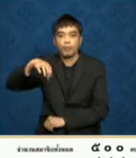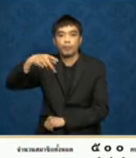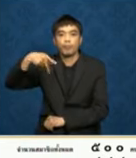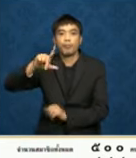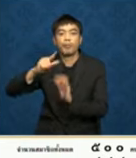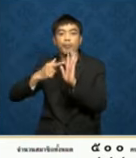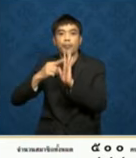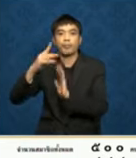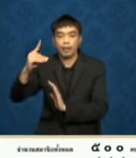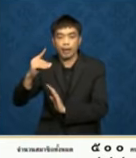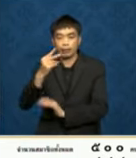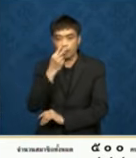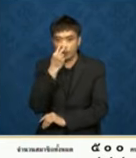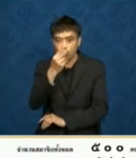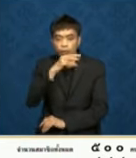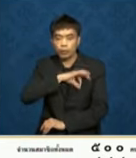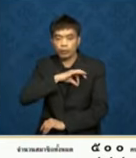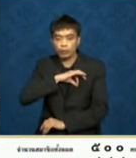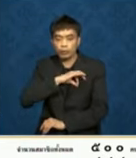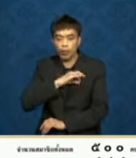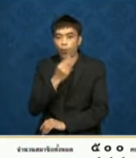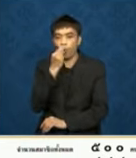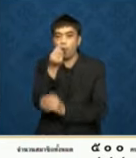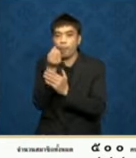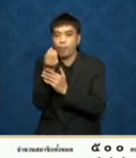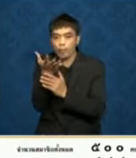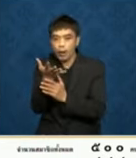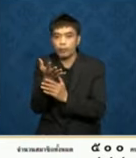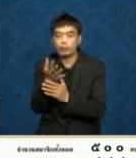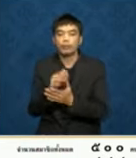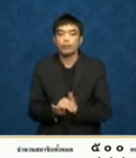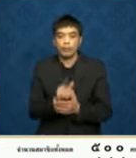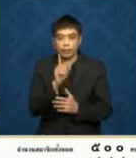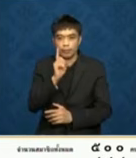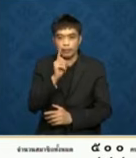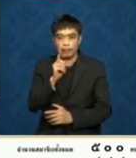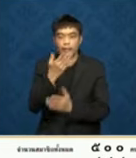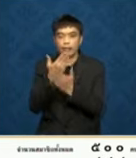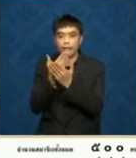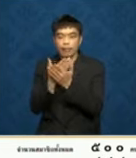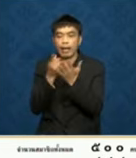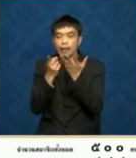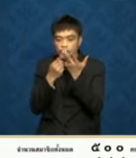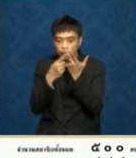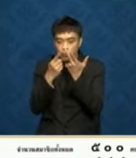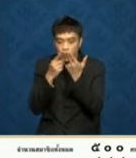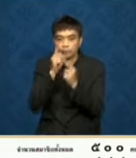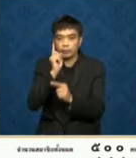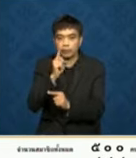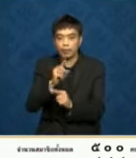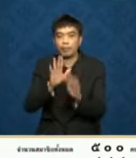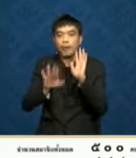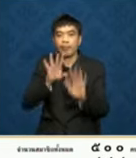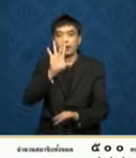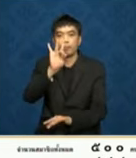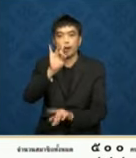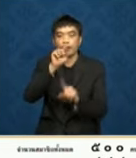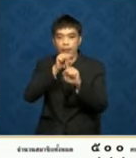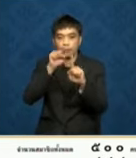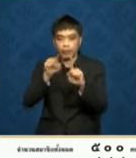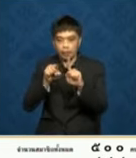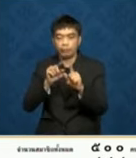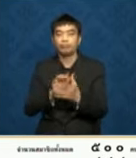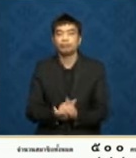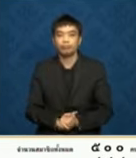ทำให้มัดูปูดขึ้นมาเป็หาร์แ์แตจริ้วต้เรีนว่า งบลง Spieler ถ้านับสตวสวจิง มเพงแ่ 8 % เทานั้นเอง